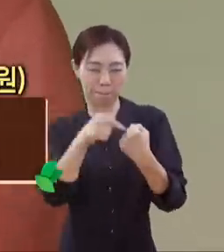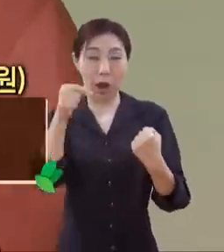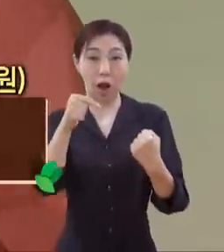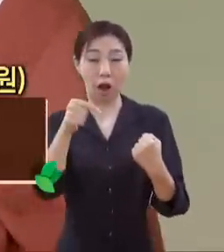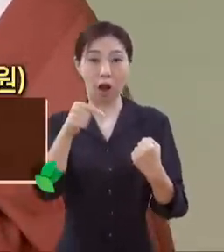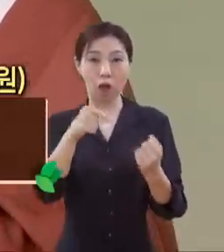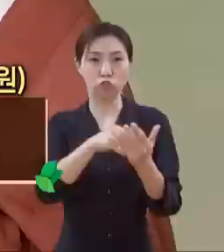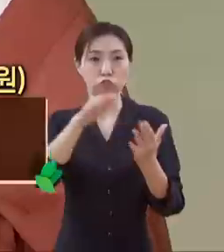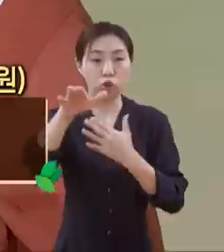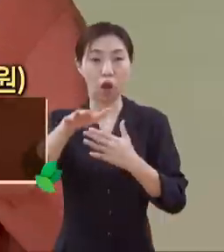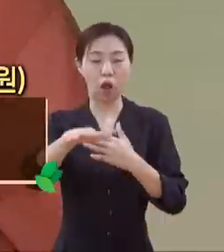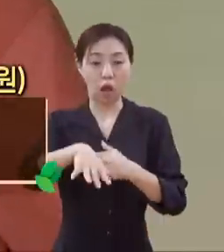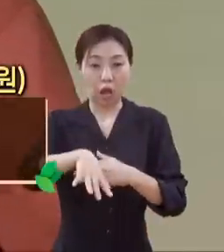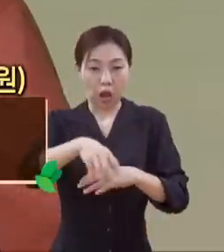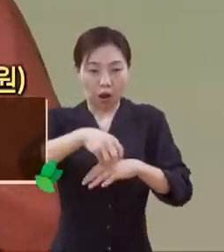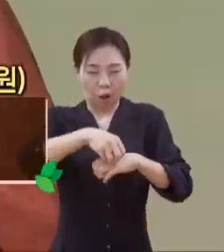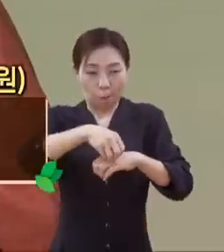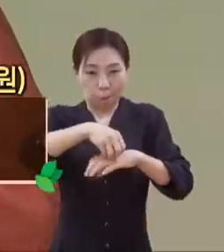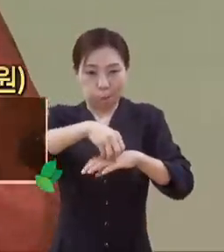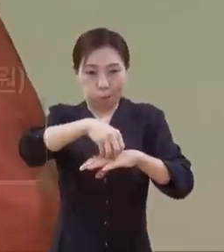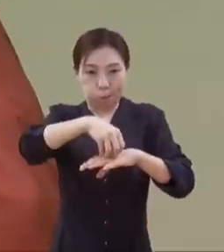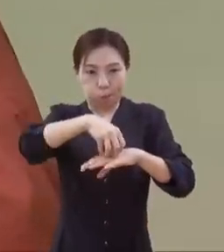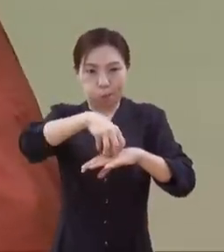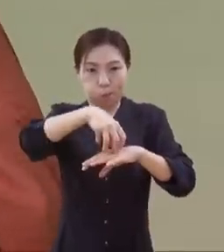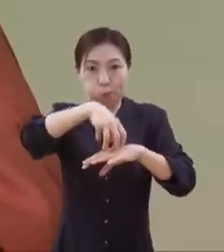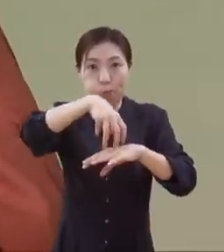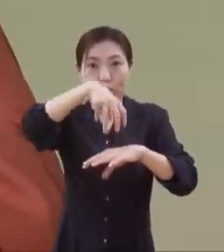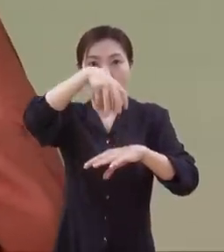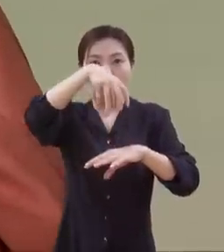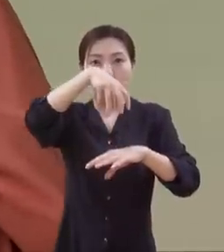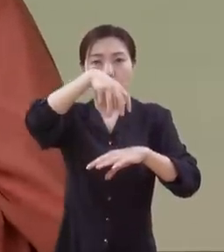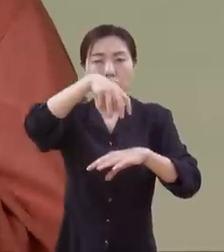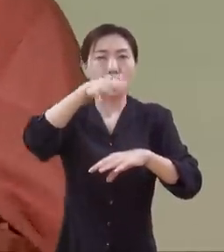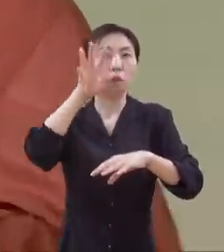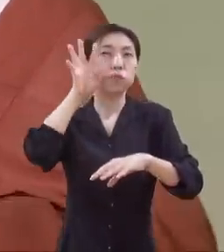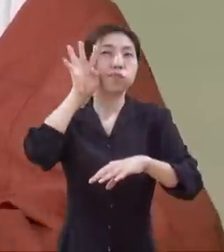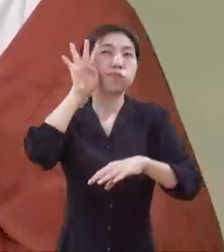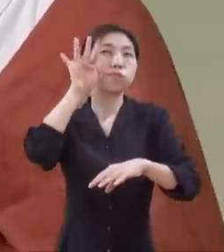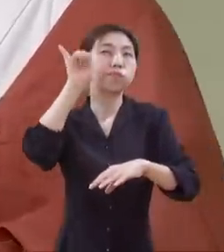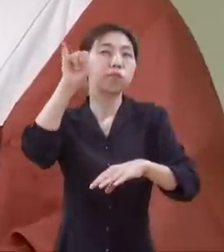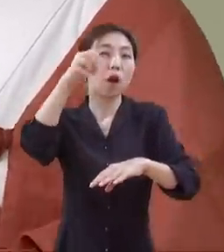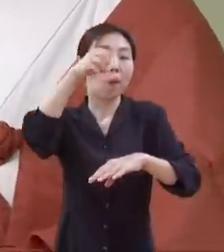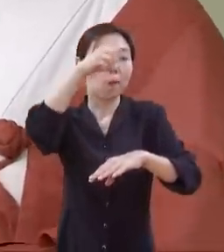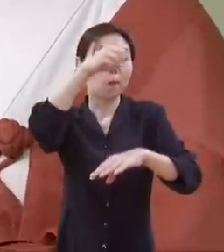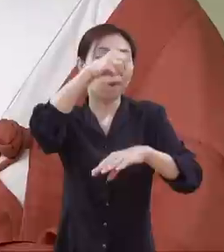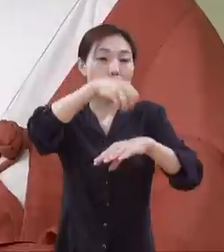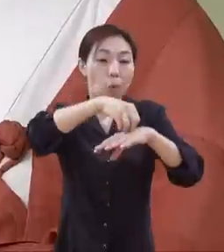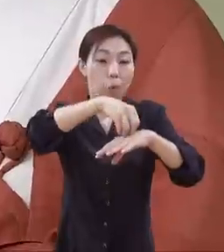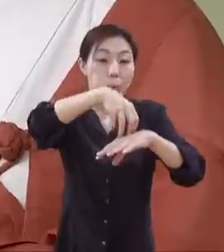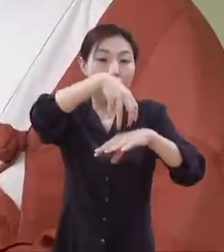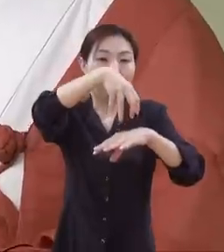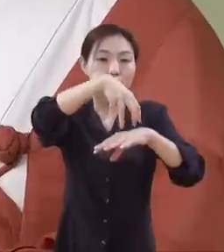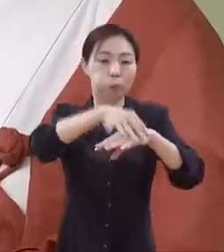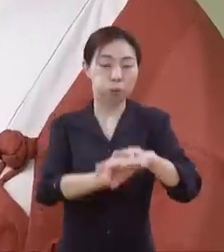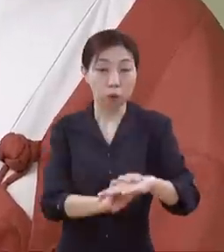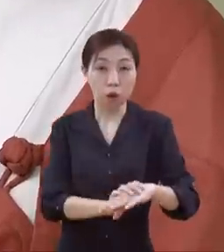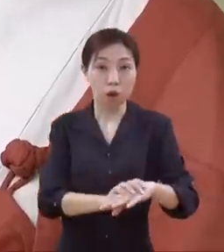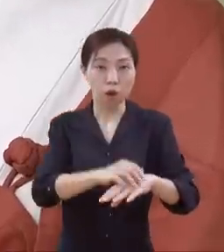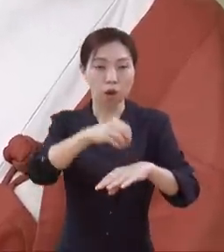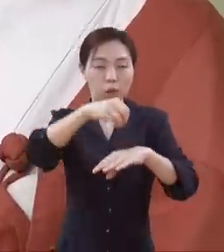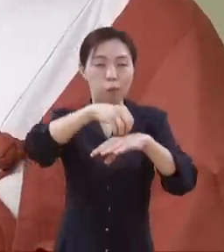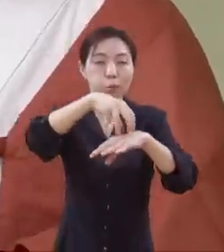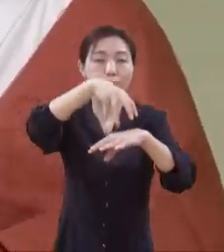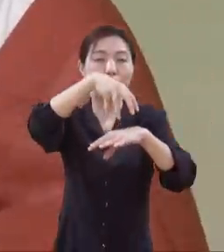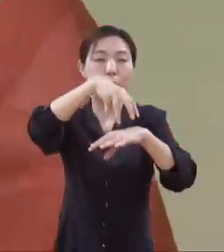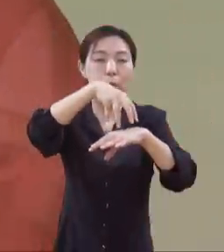뒤에 퉁퉁 부었지만 시간이 지난 뒤에 붓기가 다 사라지고 그토록 병원을 다녀도 낫지 않았던